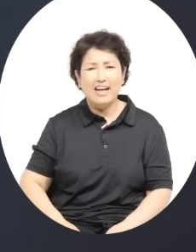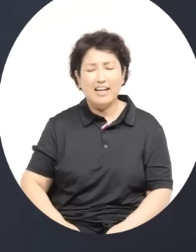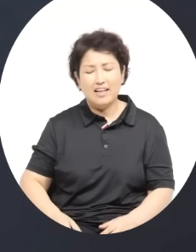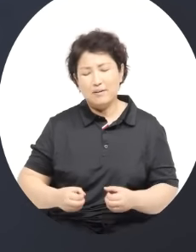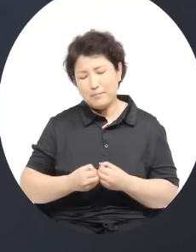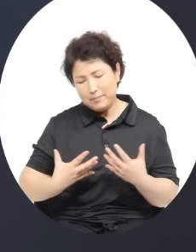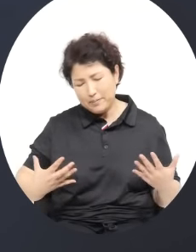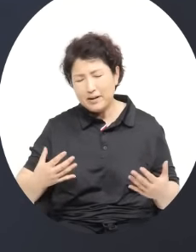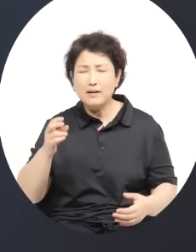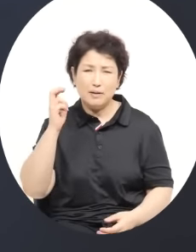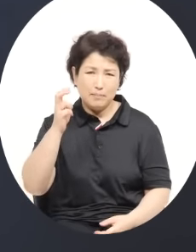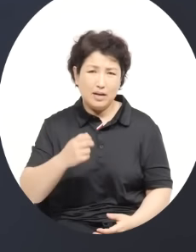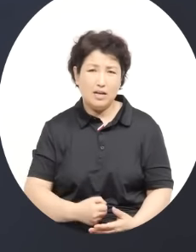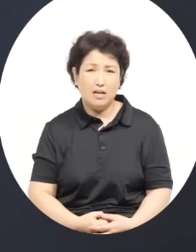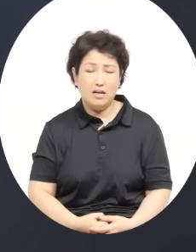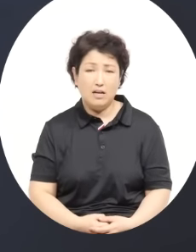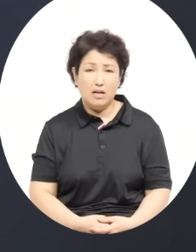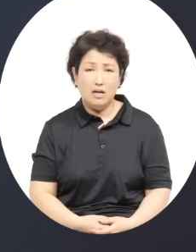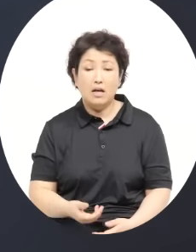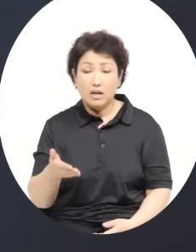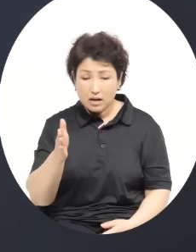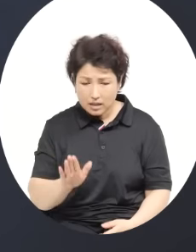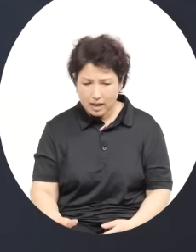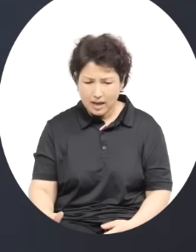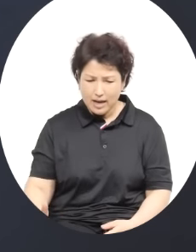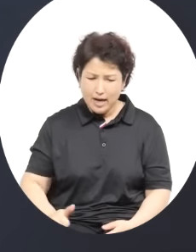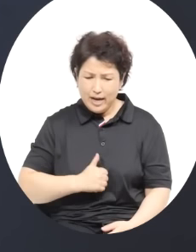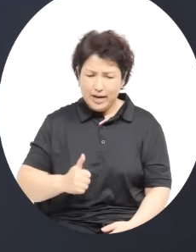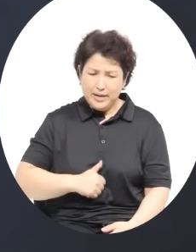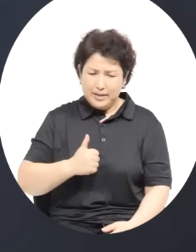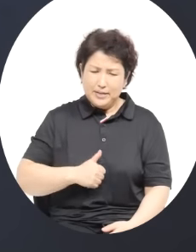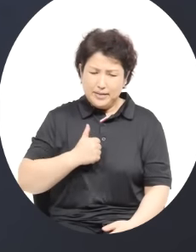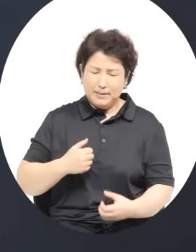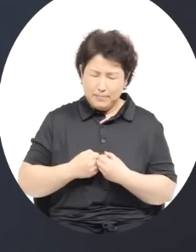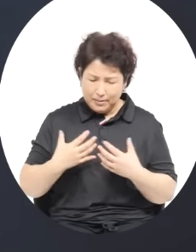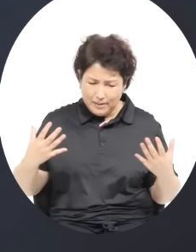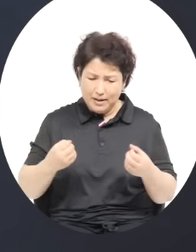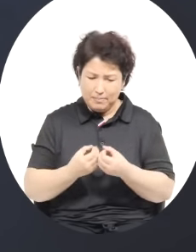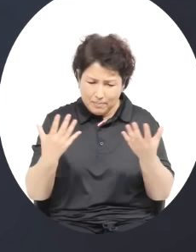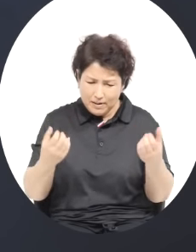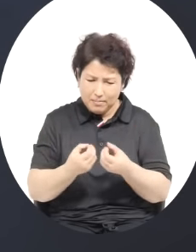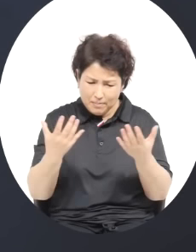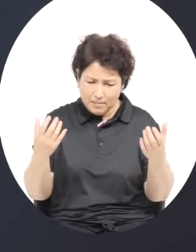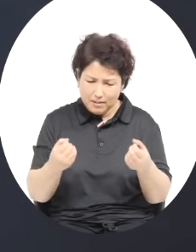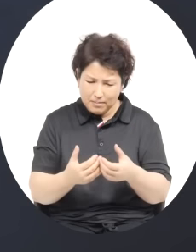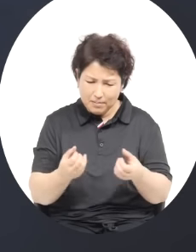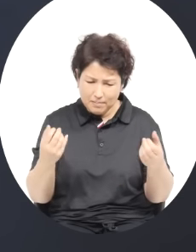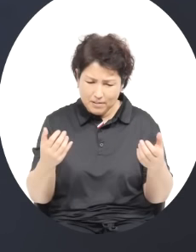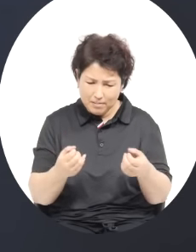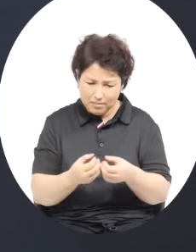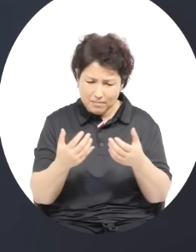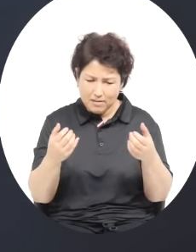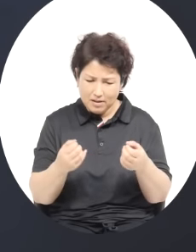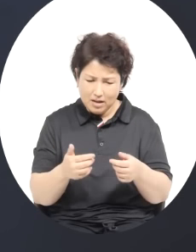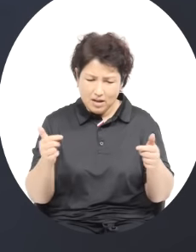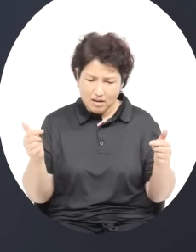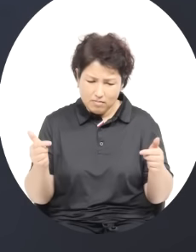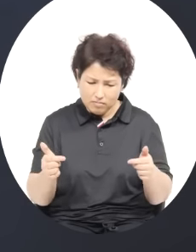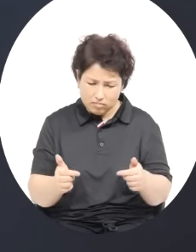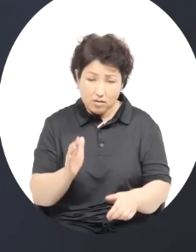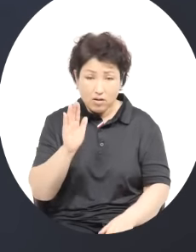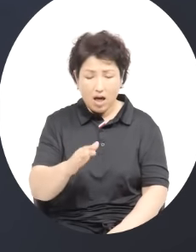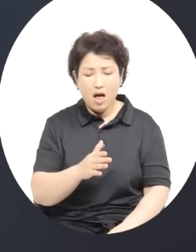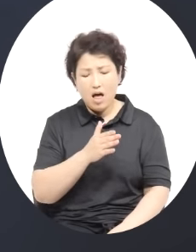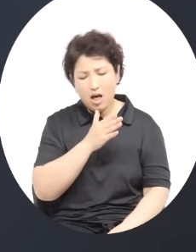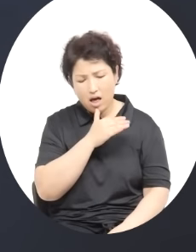게 막 폭발할 수도 있습니다. 그러나 그런 과정을 거쳐가서 어느 한 고비를 넘어가면 아,